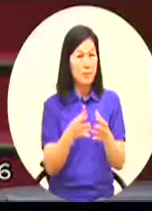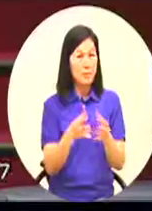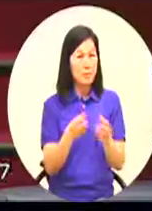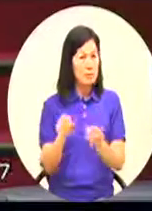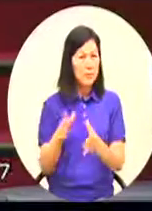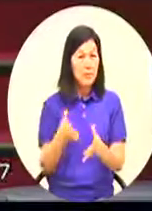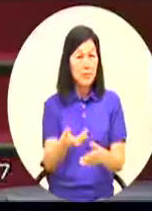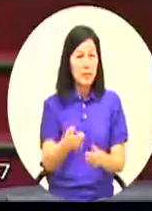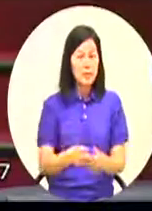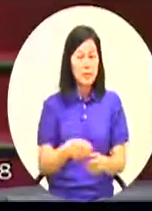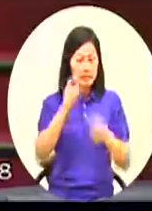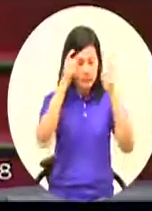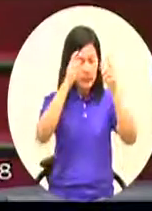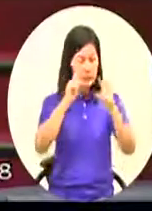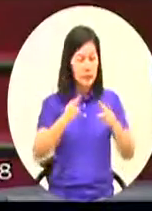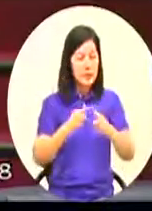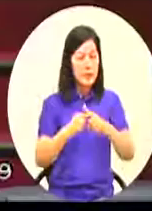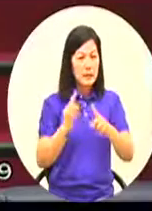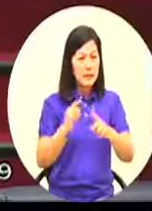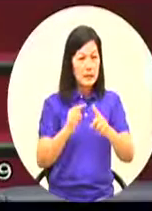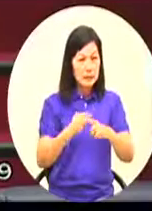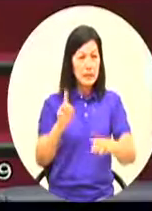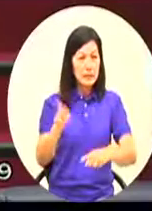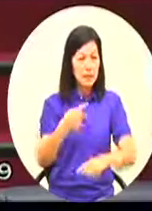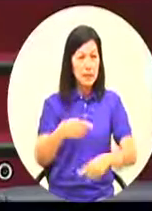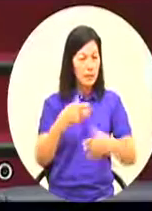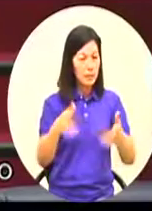亲很多人才，